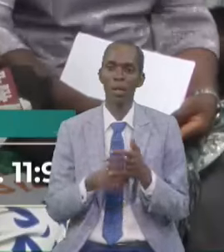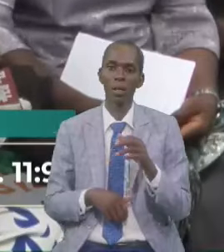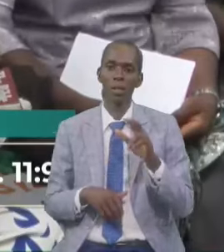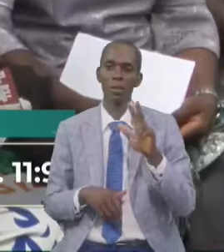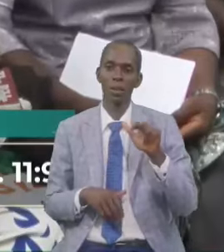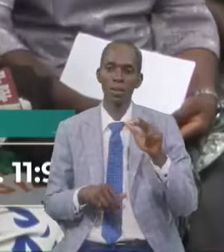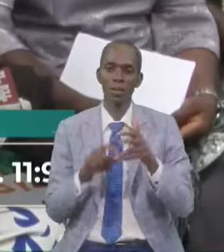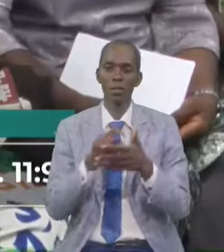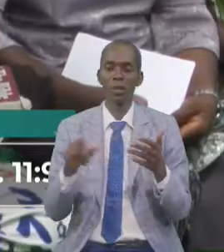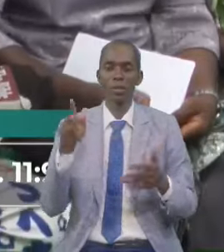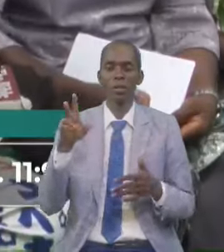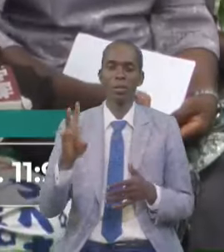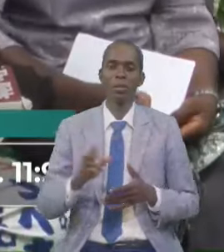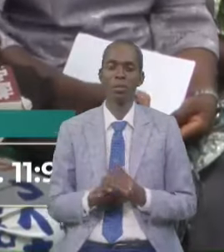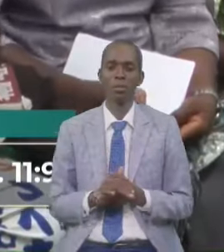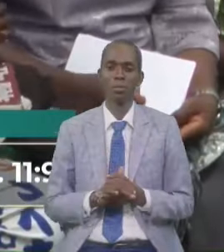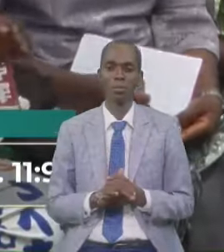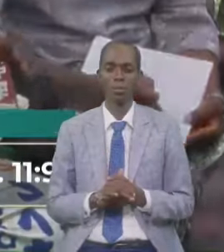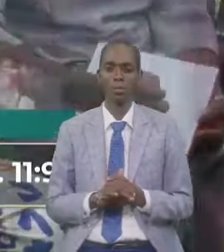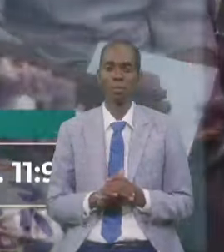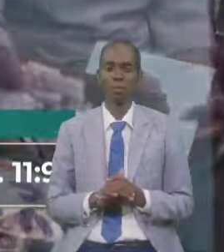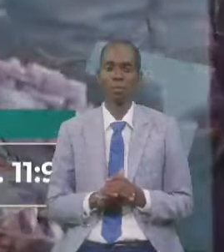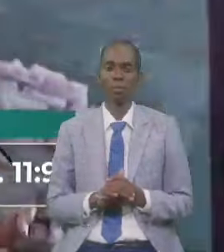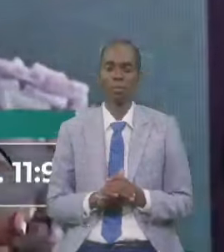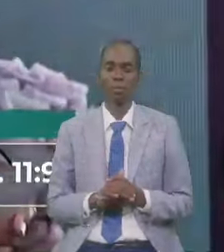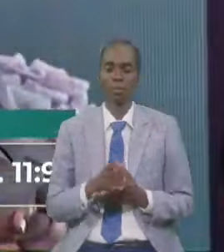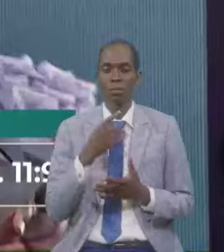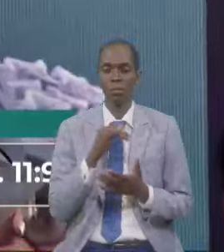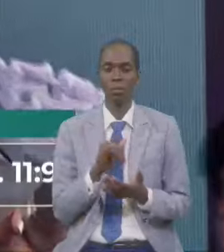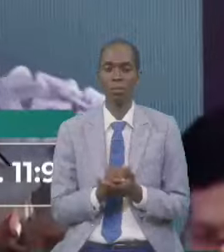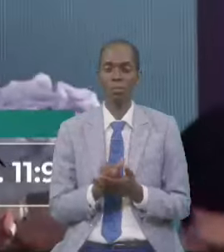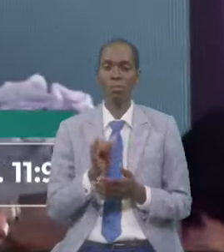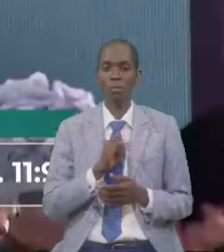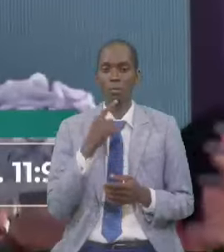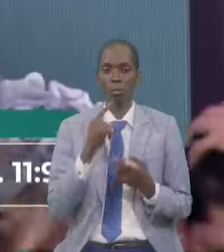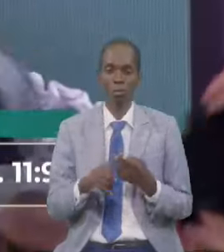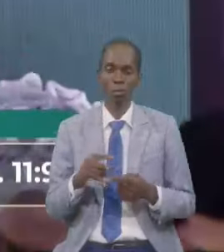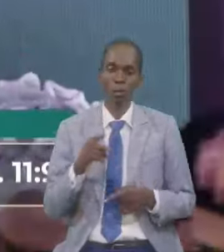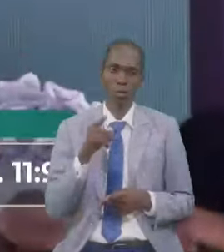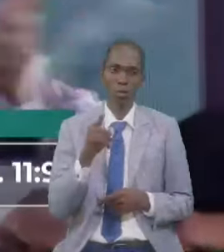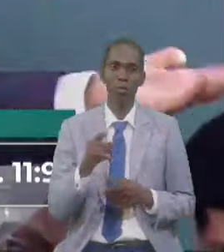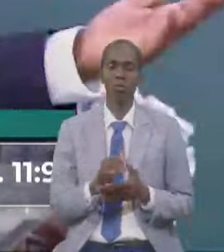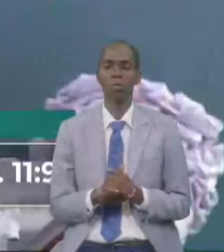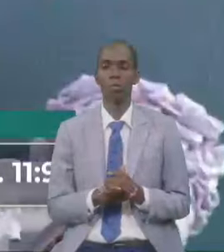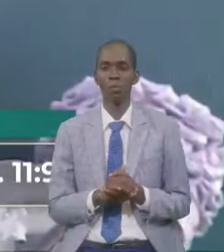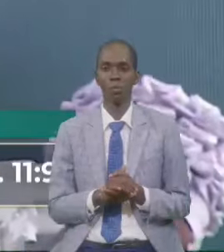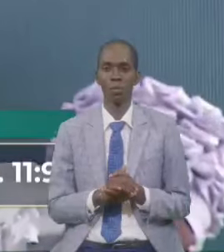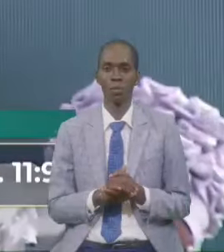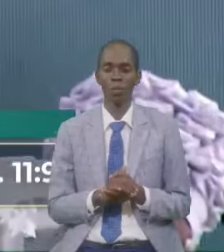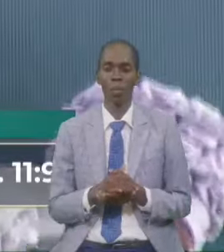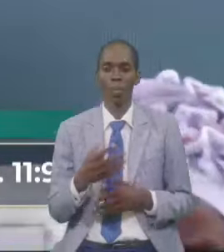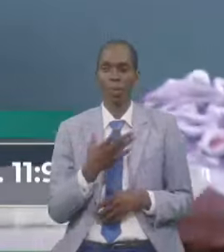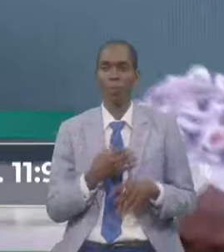13 adhyayamu 37 vachanam aakhari vachanam. I say unto you, అక్కడ చెప్పబడిన మాట, నేను మీతో